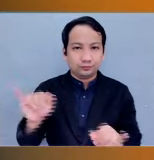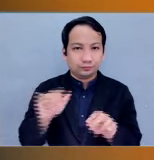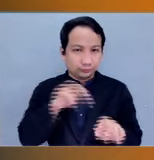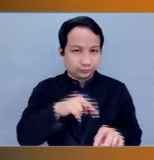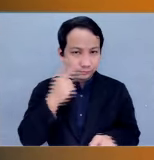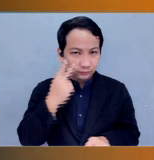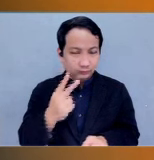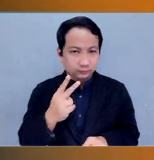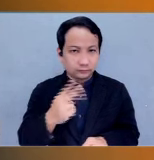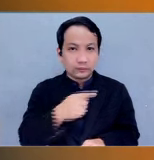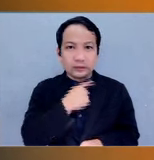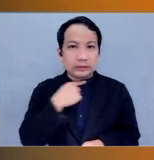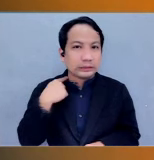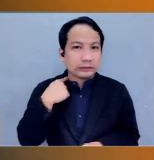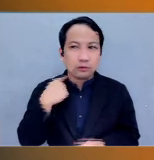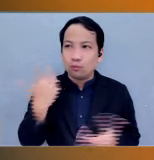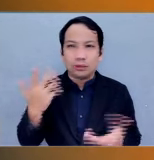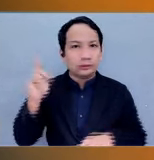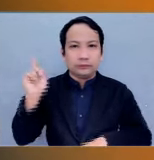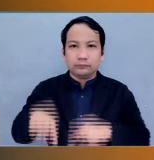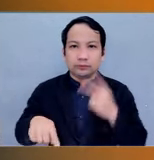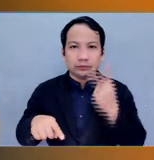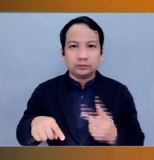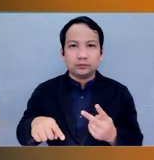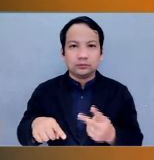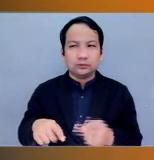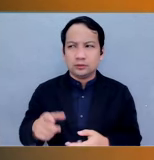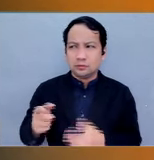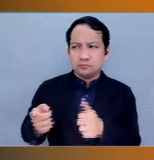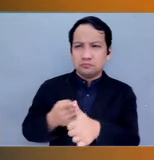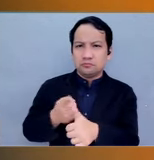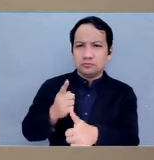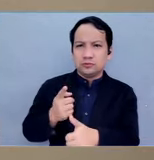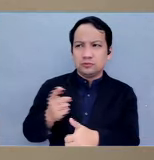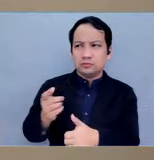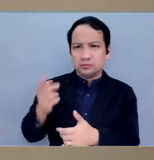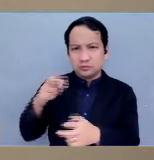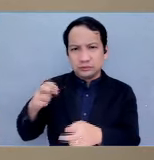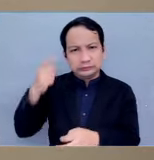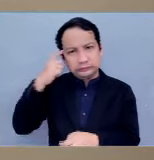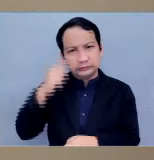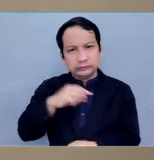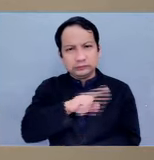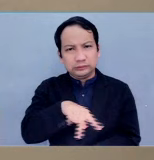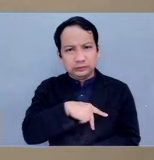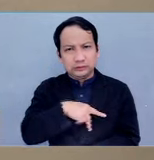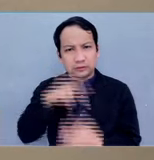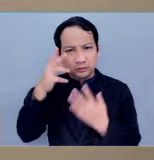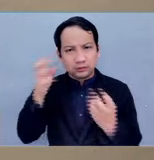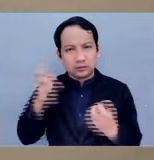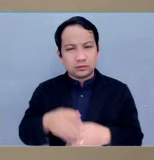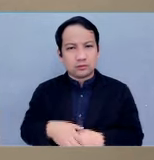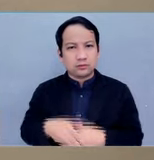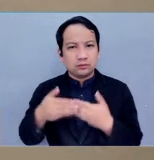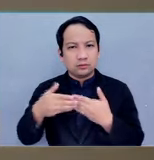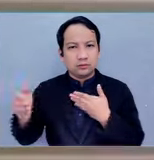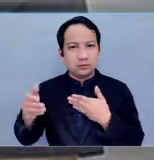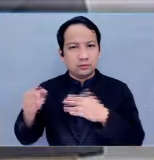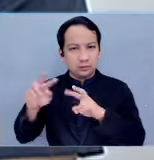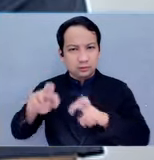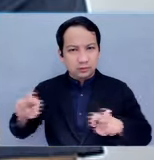biktima. Unang inakala ng mga polis na personal na galit ang motibo sa pagpatay sa CQ. Pero kalaunan, iba ang nadiskubre